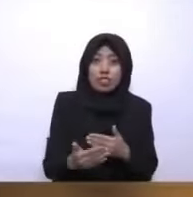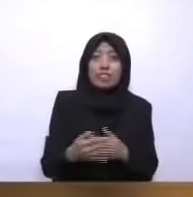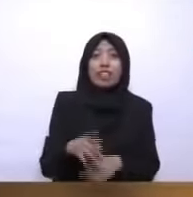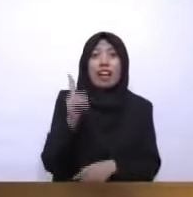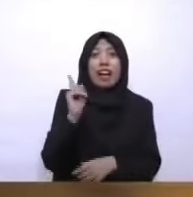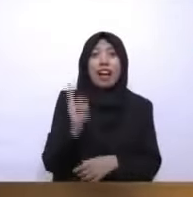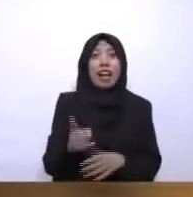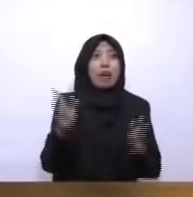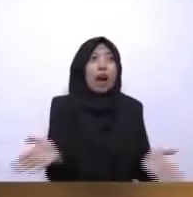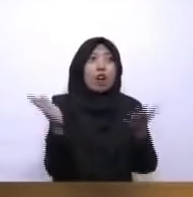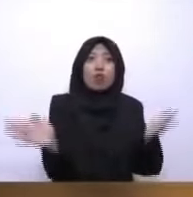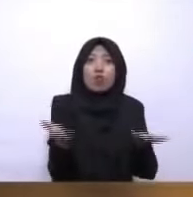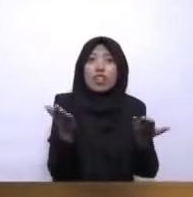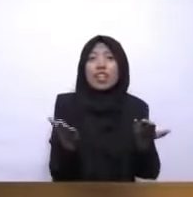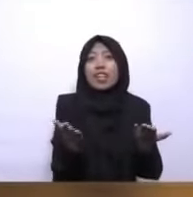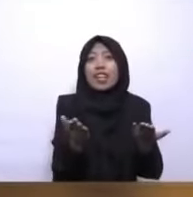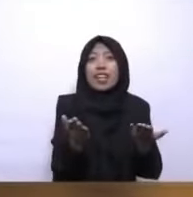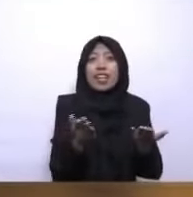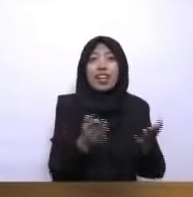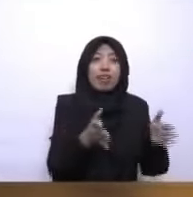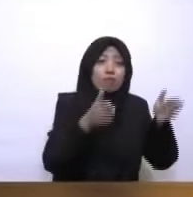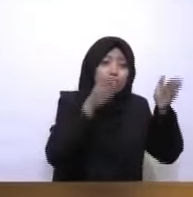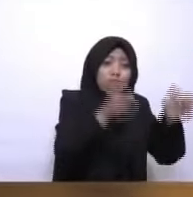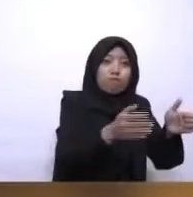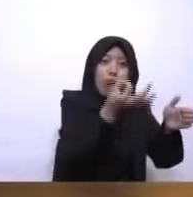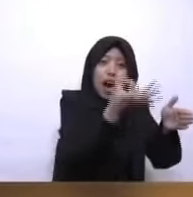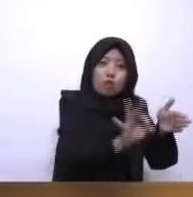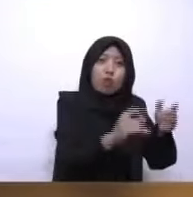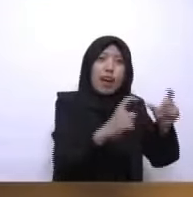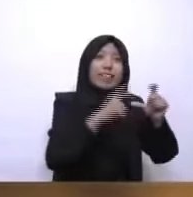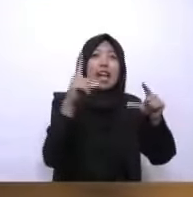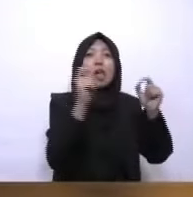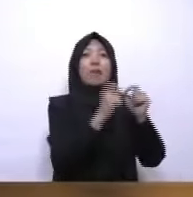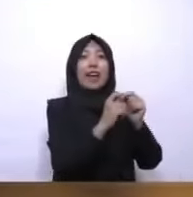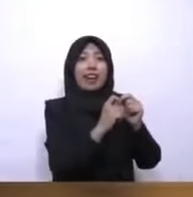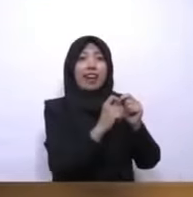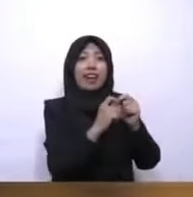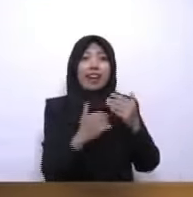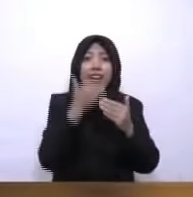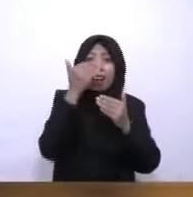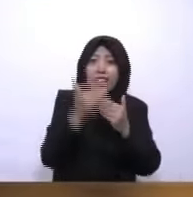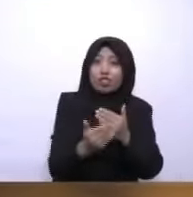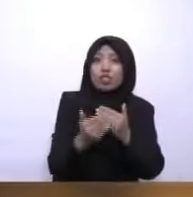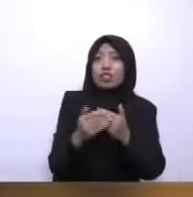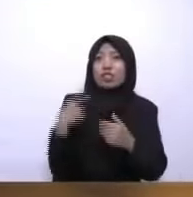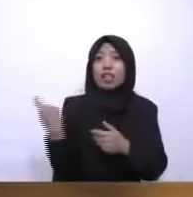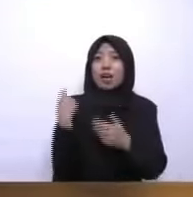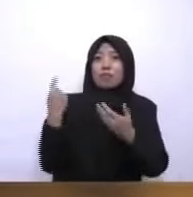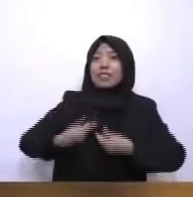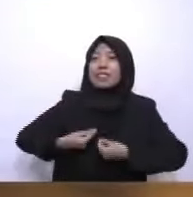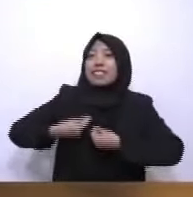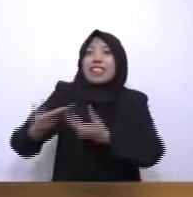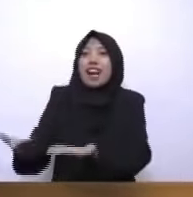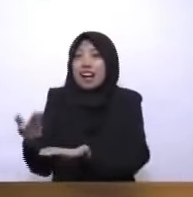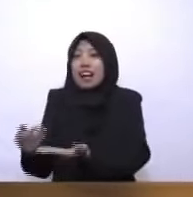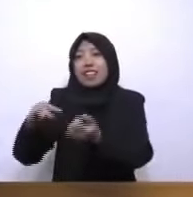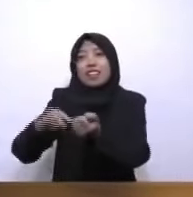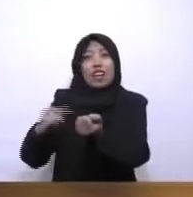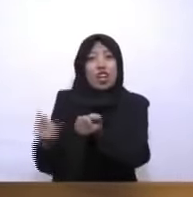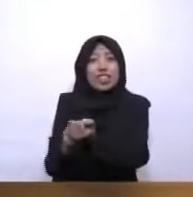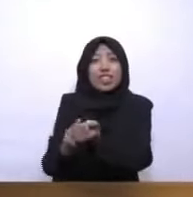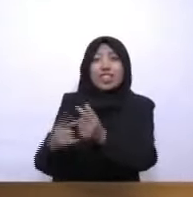adanya pembangunan unit baru untuk SLB. Yang berikutnya kami akan menyediakan teknologi dan